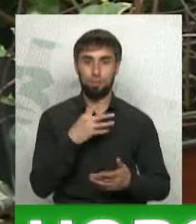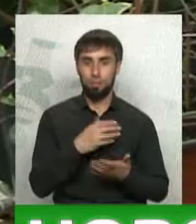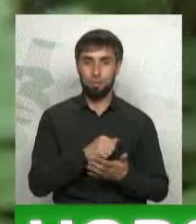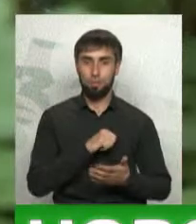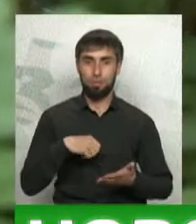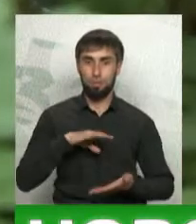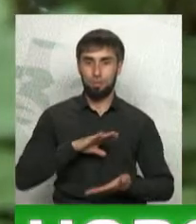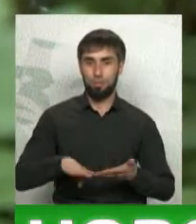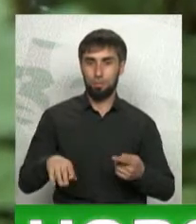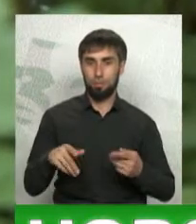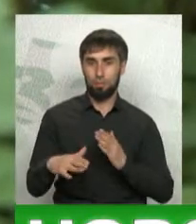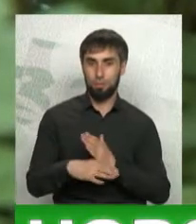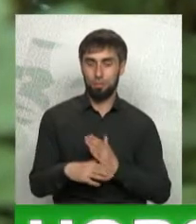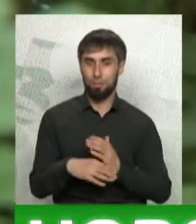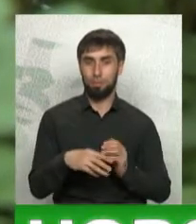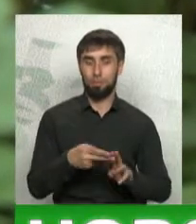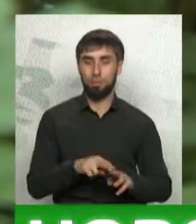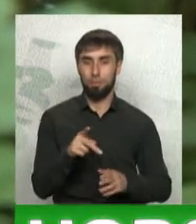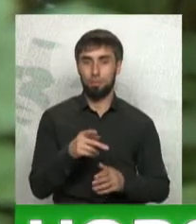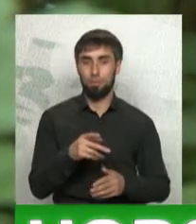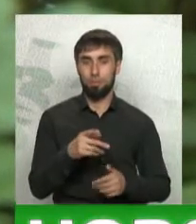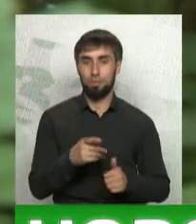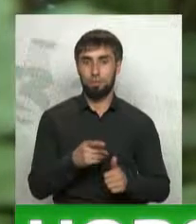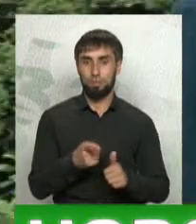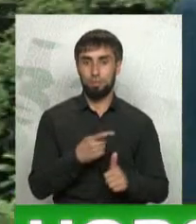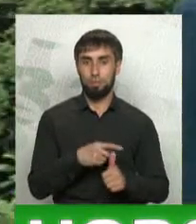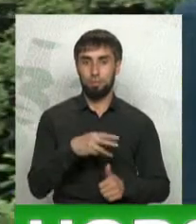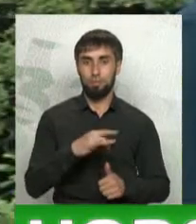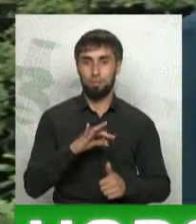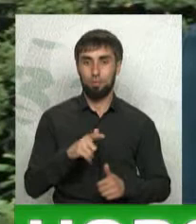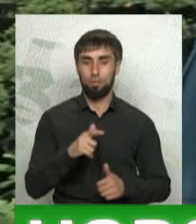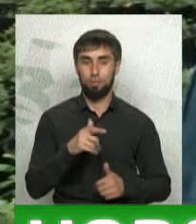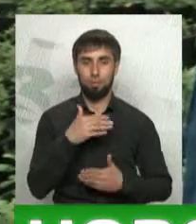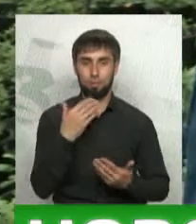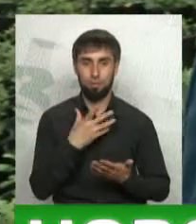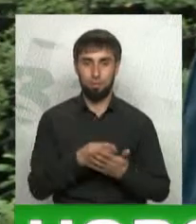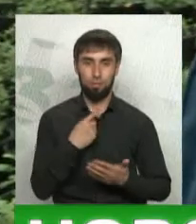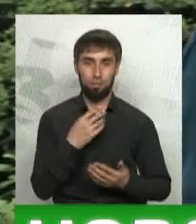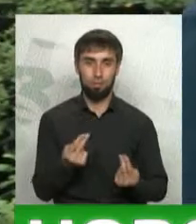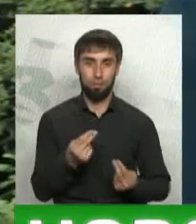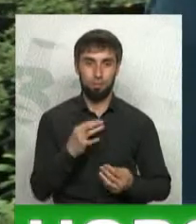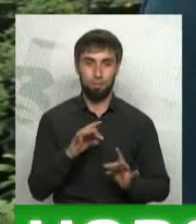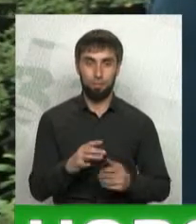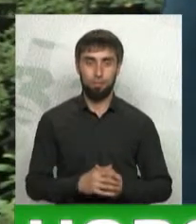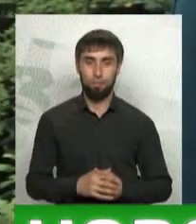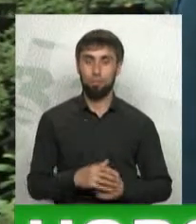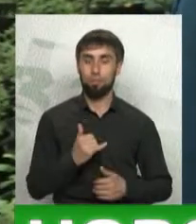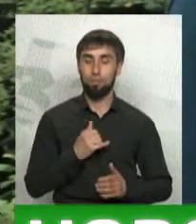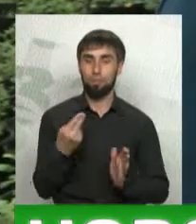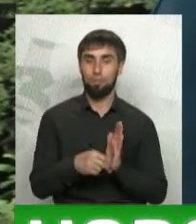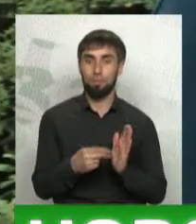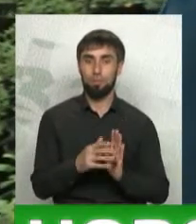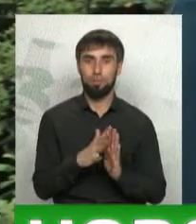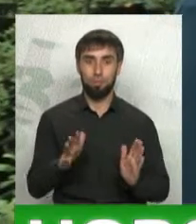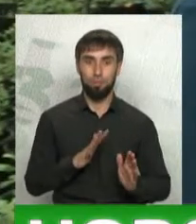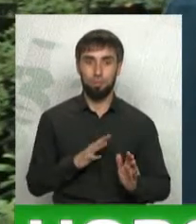без посторонней помощи. Маркетологов своих нет, шутит она. Покупатель в основном у меня за пределы республики, почему-то,